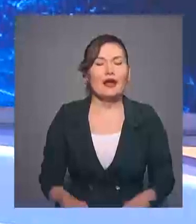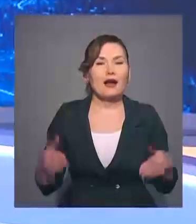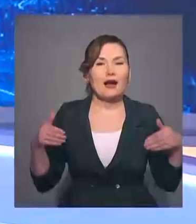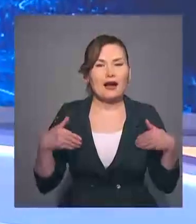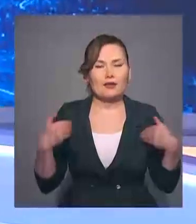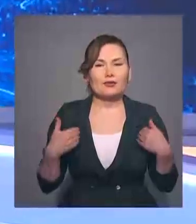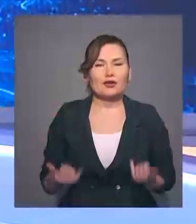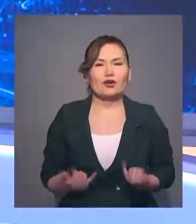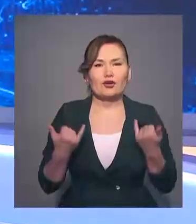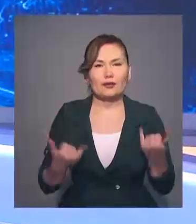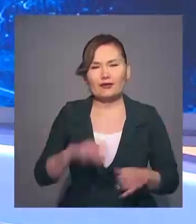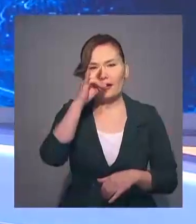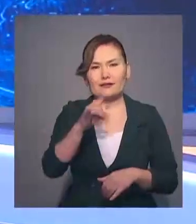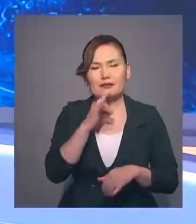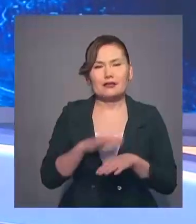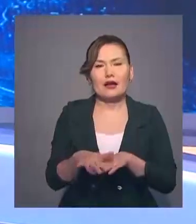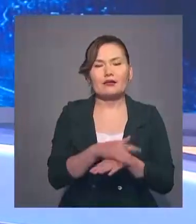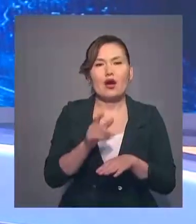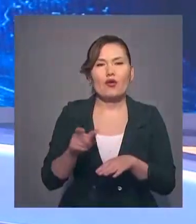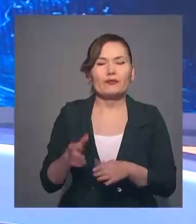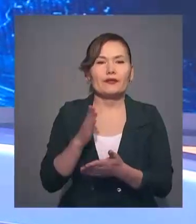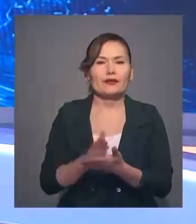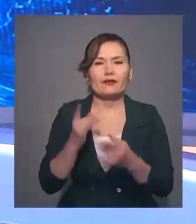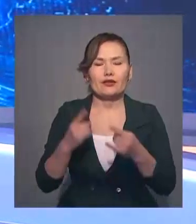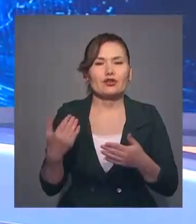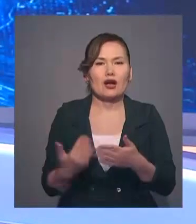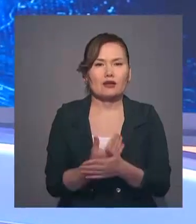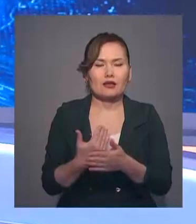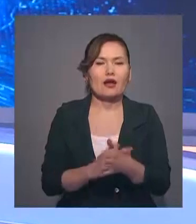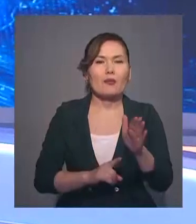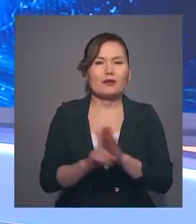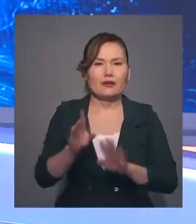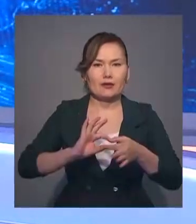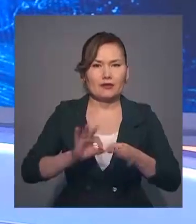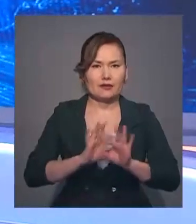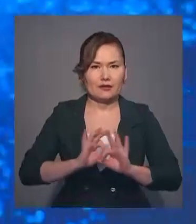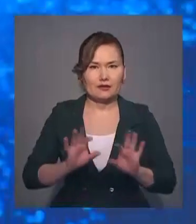Армысыздар, тікелей эфирде жаңалықтар. Студиядан Нөрбек Жәлел және сурдоудармашы Самал Жантемір.